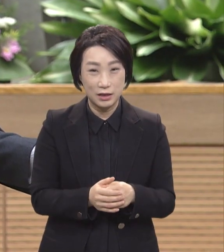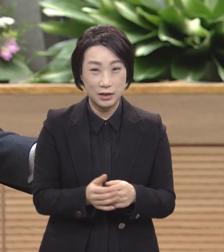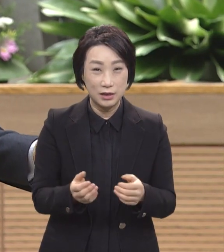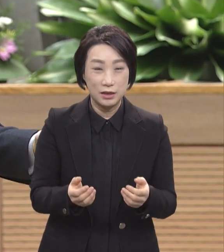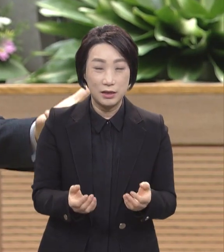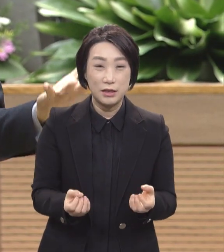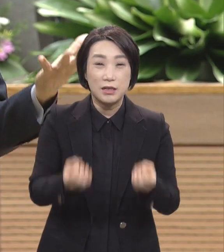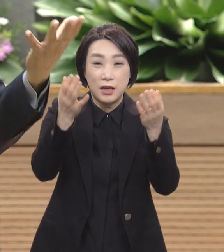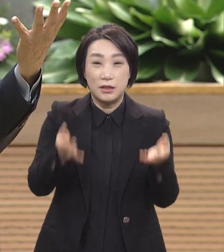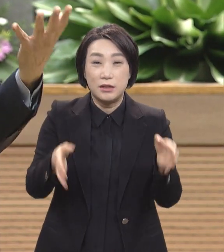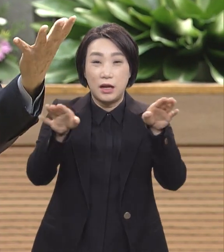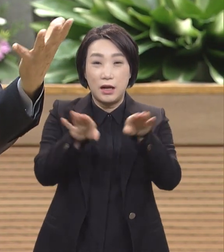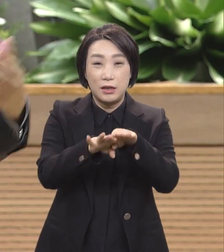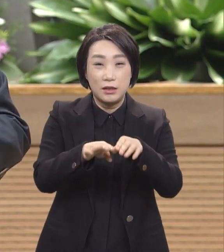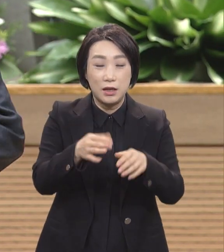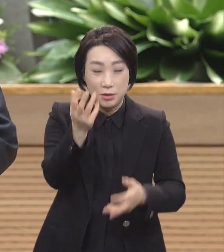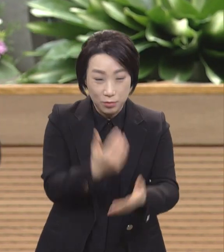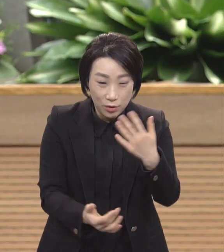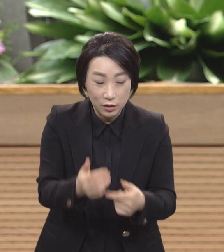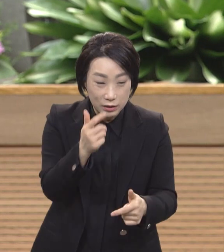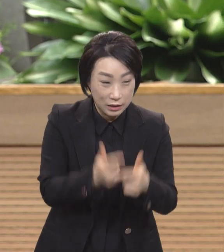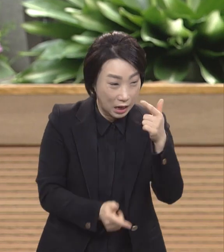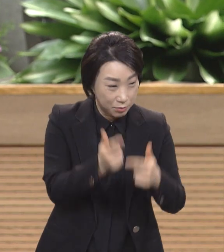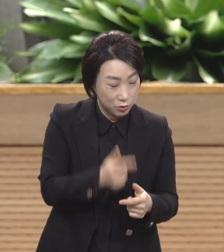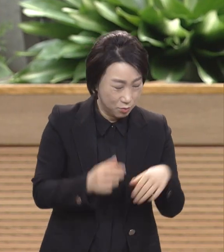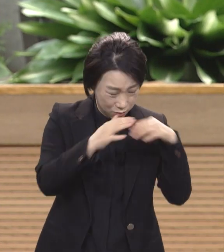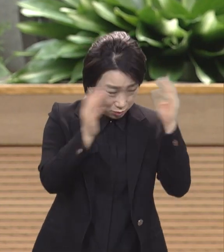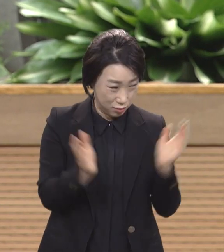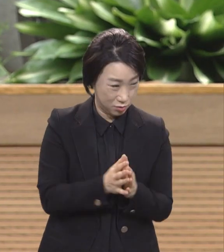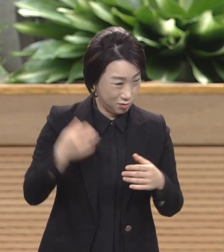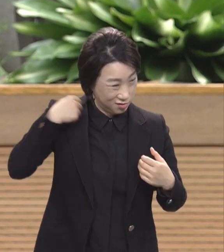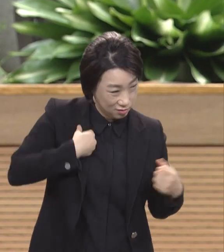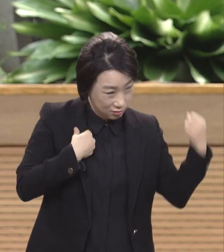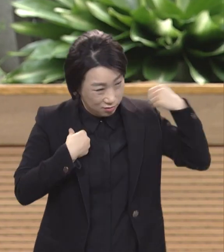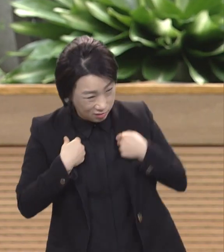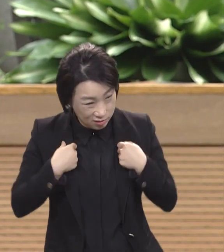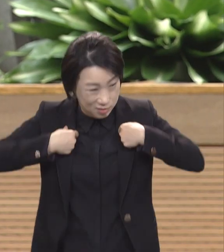제단에 불태울 장작 전부 짊어져